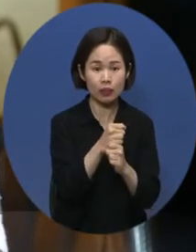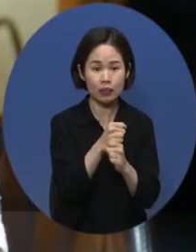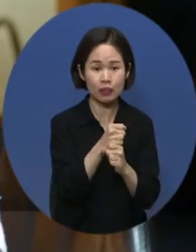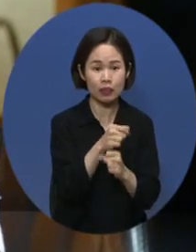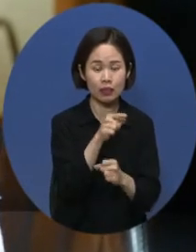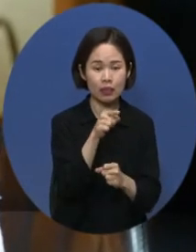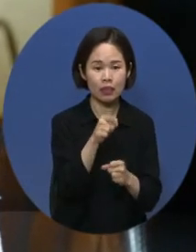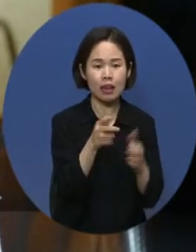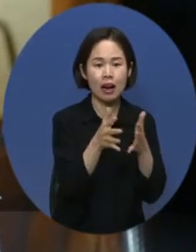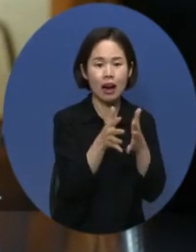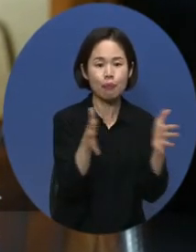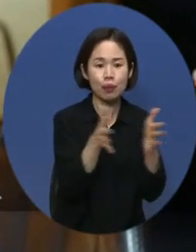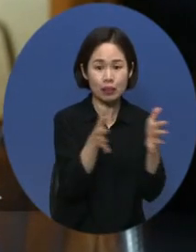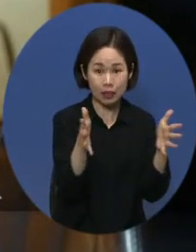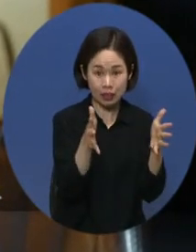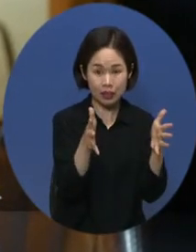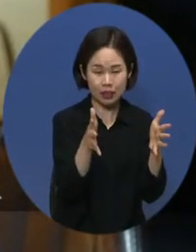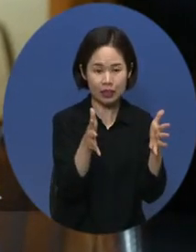아파트하고